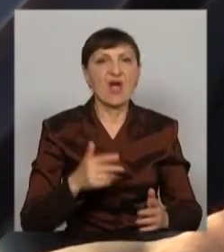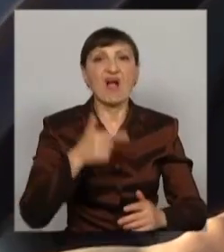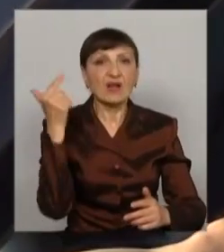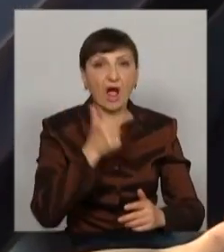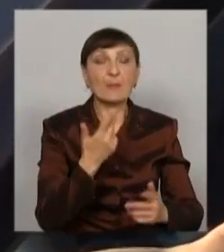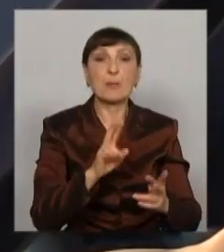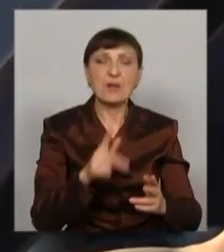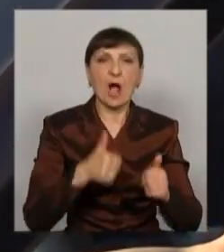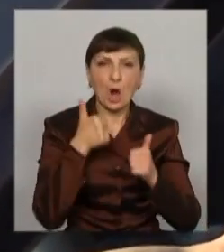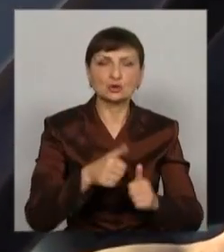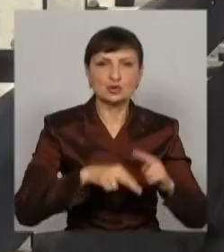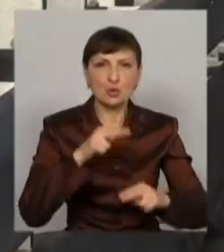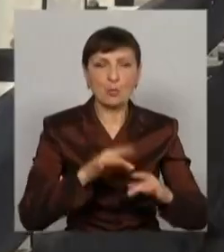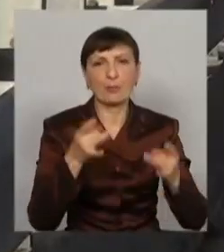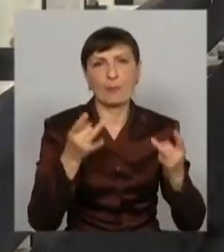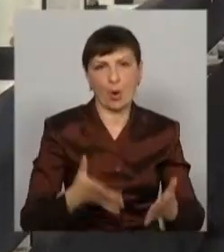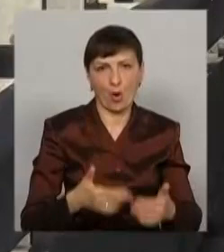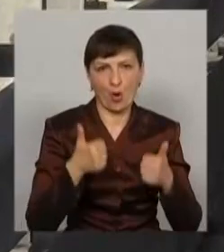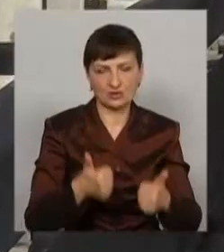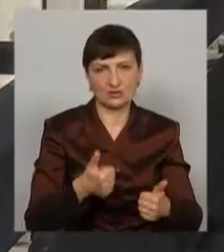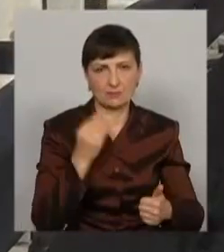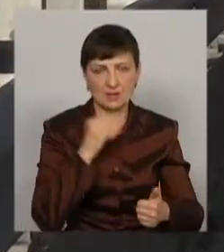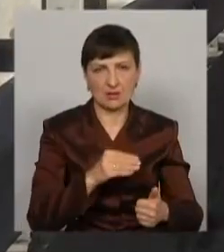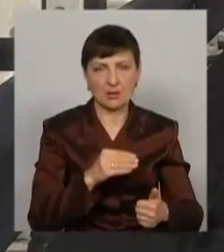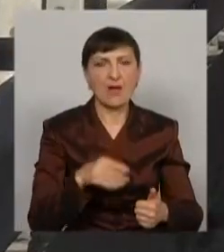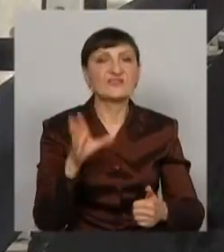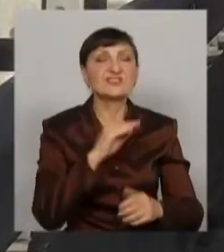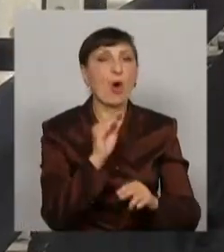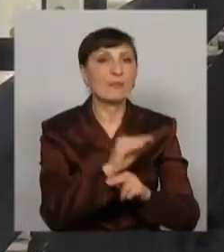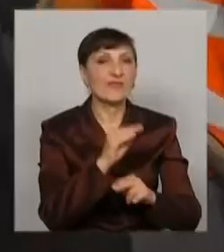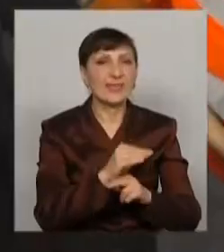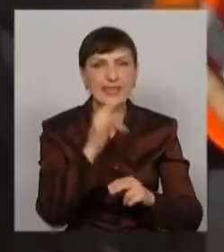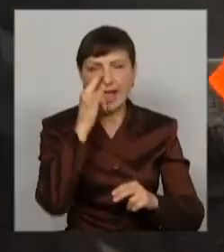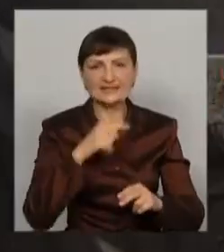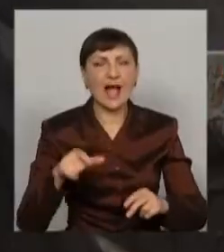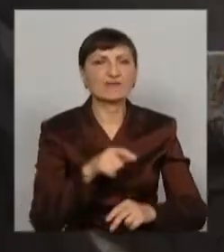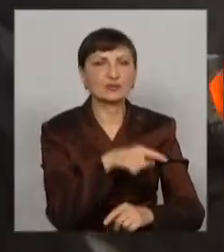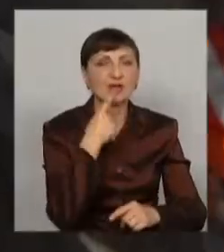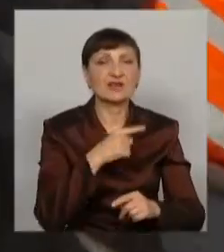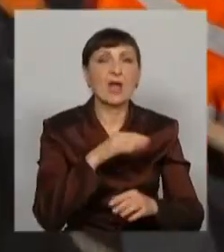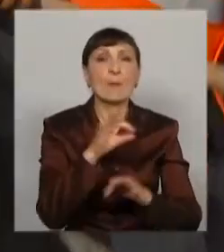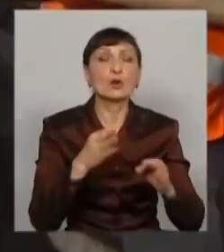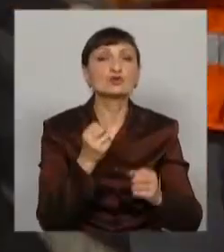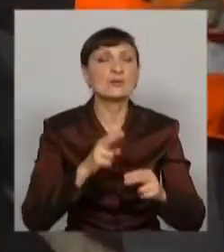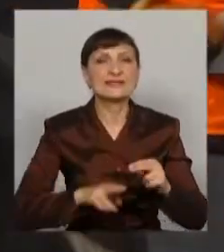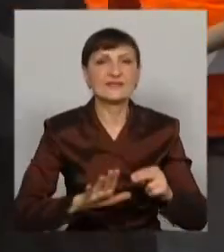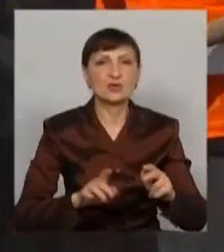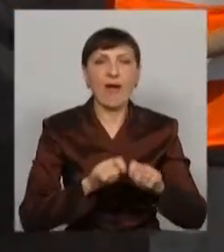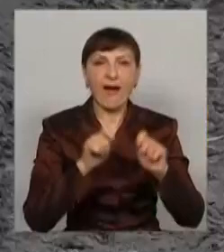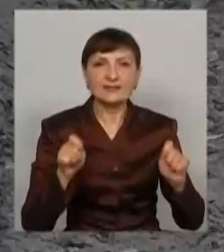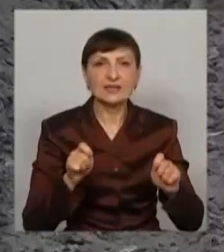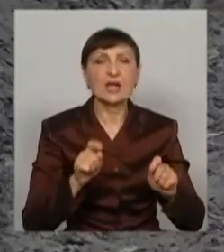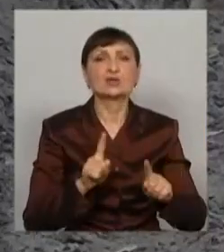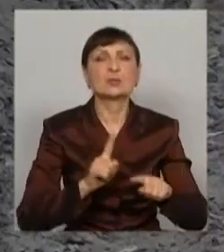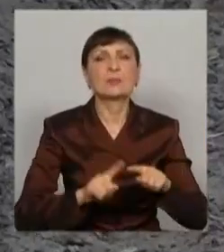изначально все сделали, было бы намного проще. В ответ на все обвинения в нацкомпании «Казавтожол» заявили, что проект до конца не завершен, а открыли развязку, чтобы хоть